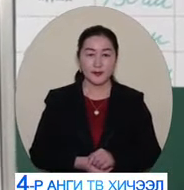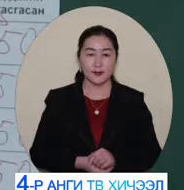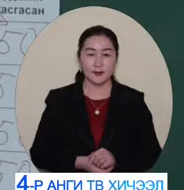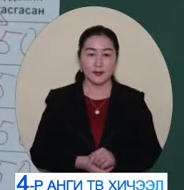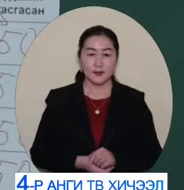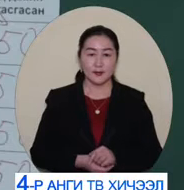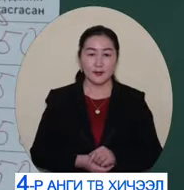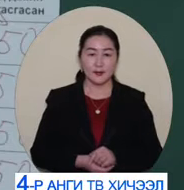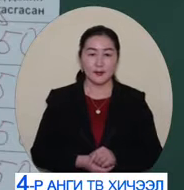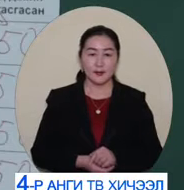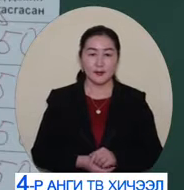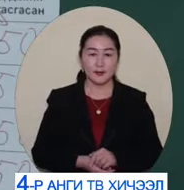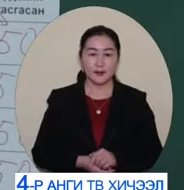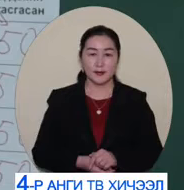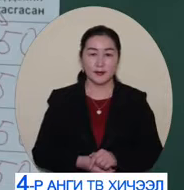нь зурыг.